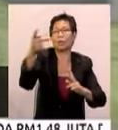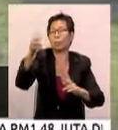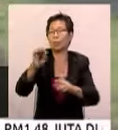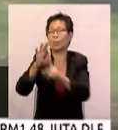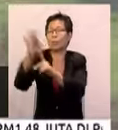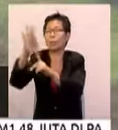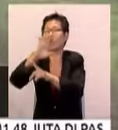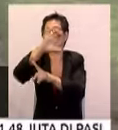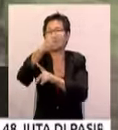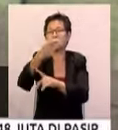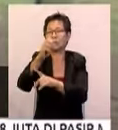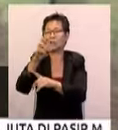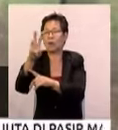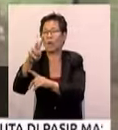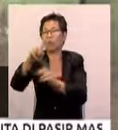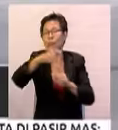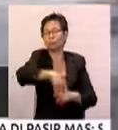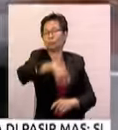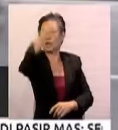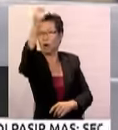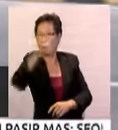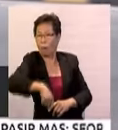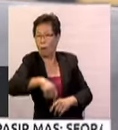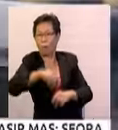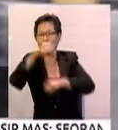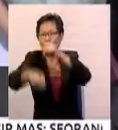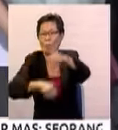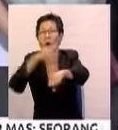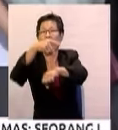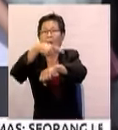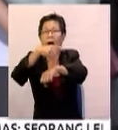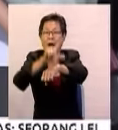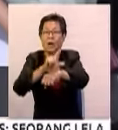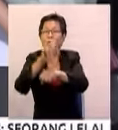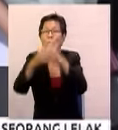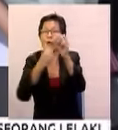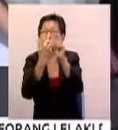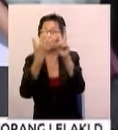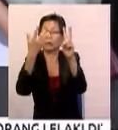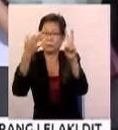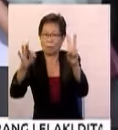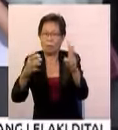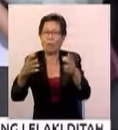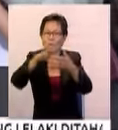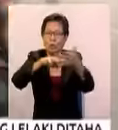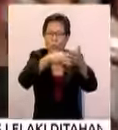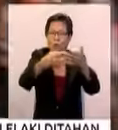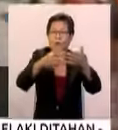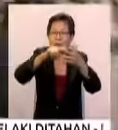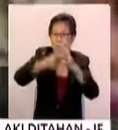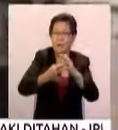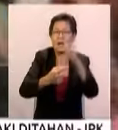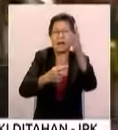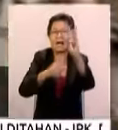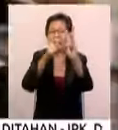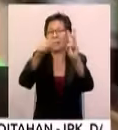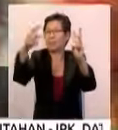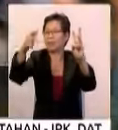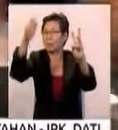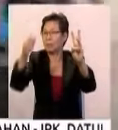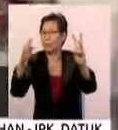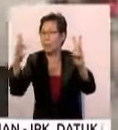Pinang Chow Kon Yeo. Letu di Langkawi 2019 edisi ke-24 dijadual berlangsung bermula 6 April hingga 13